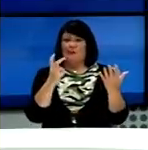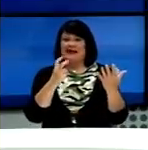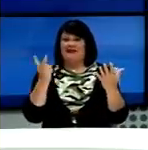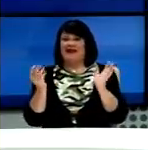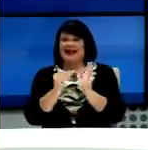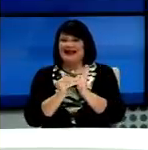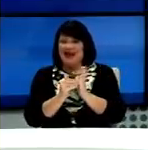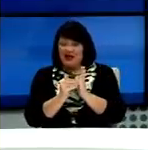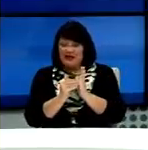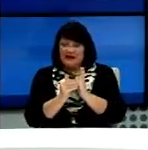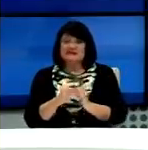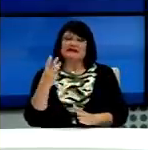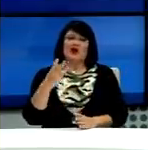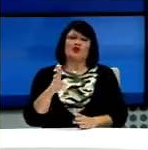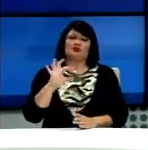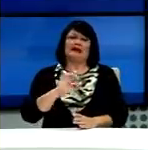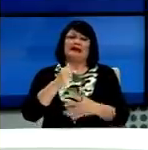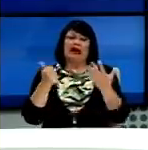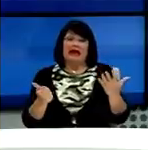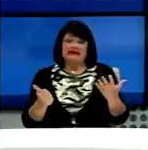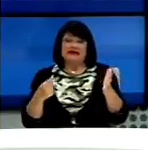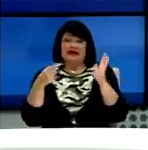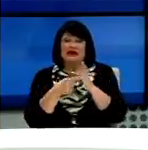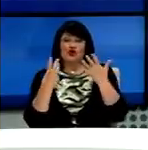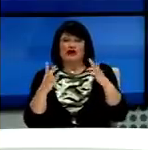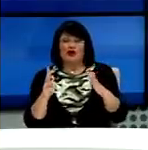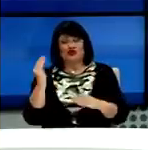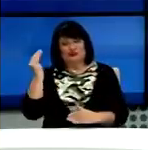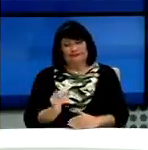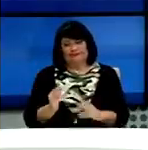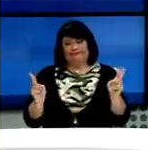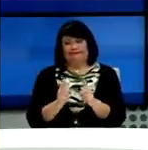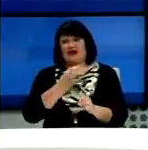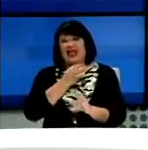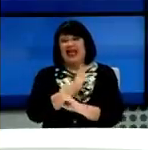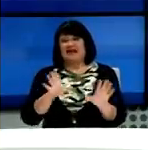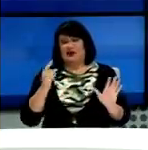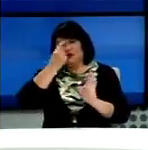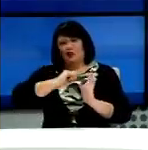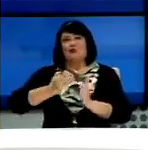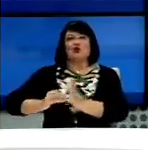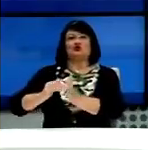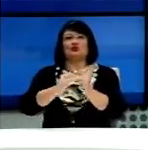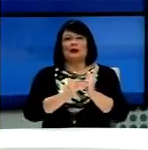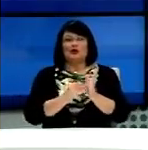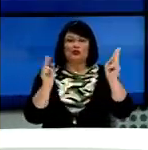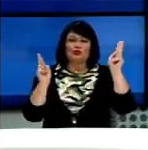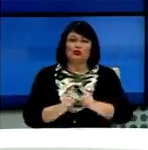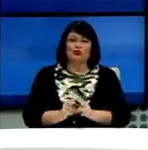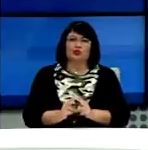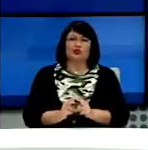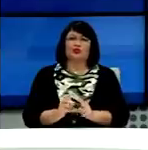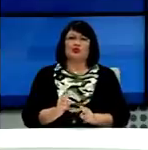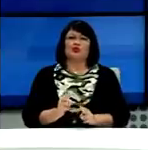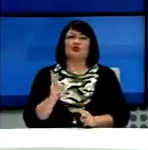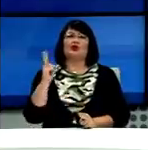77.356, 1.898 λιγότεροι. Και σε ό,τι αφορά το έκτακτο προσωπικό, η μείωση προκύπτει είναι μεγαλύτερη.